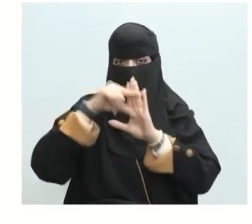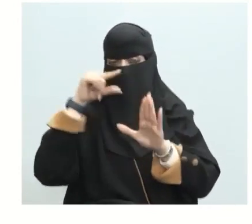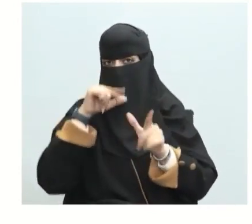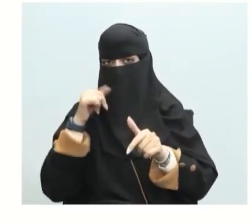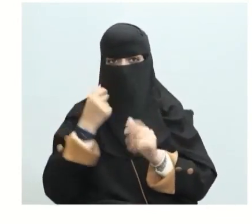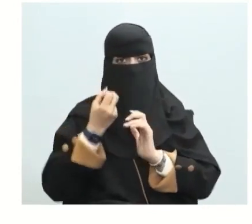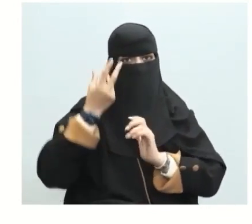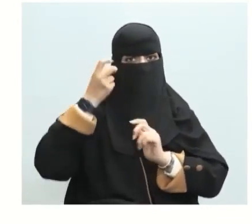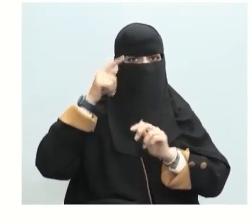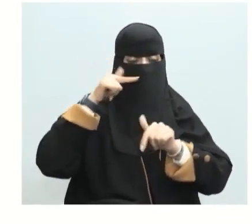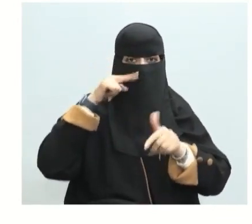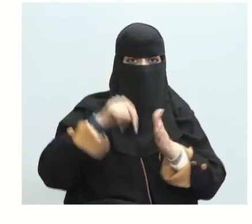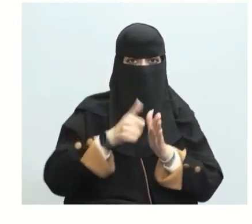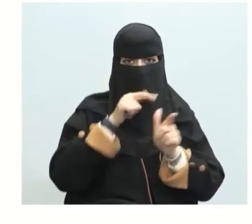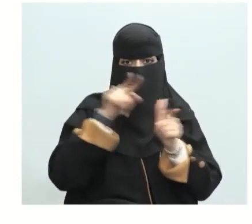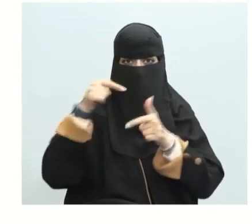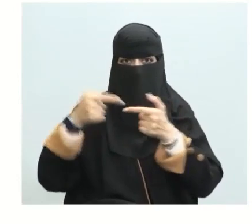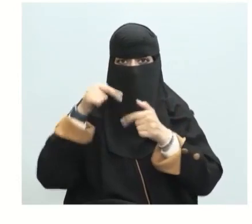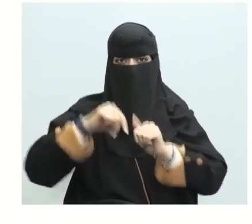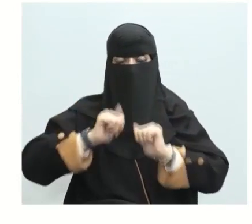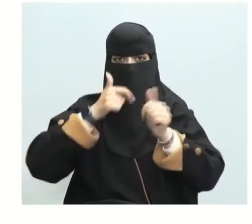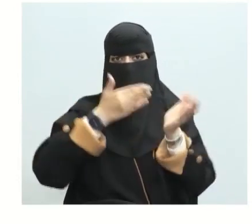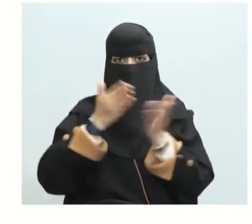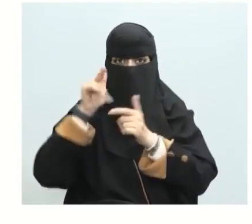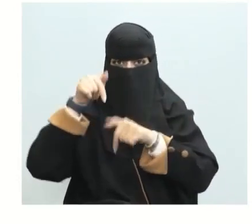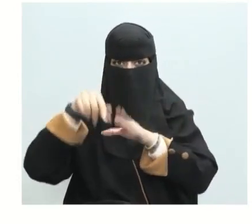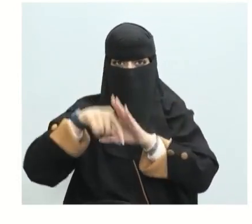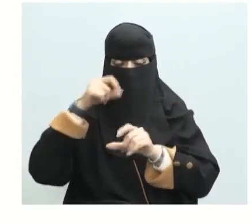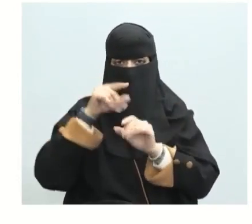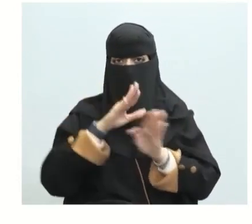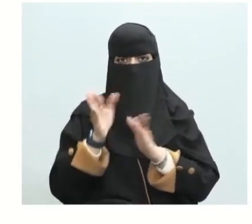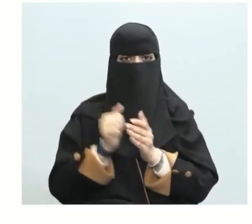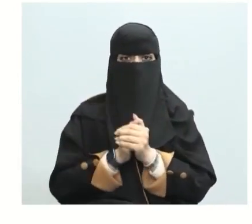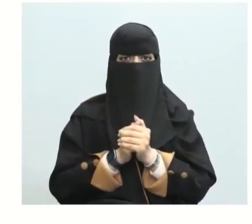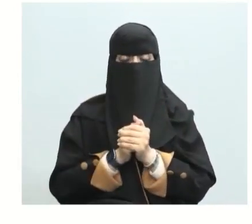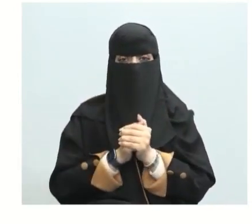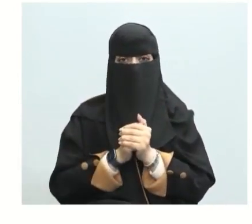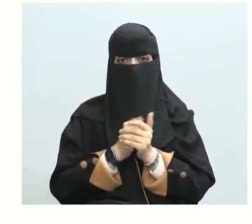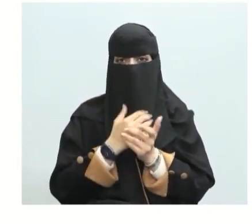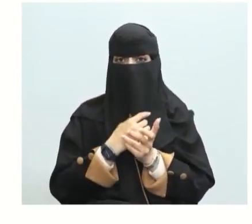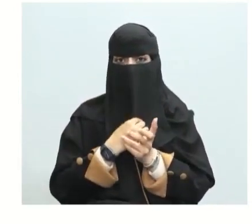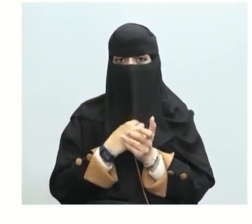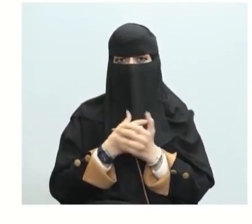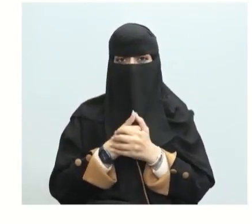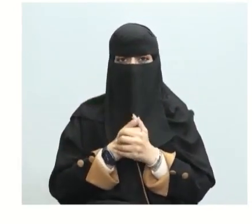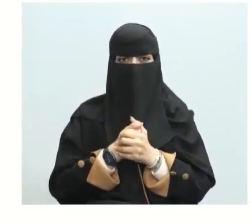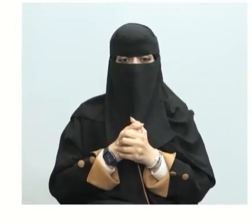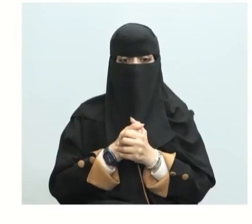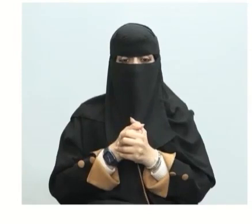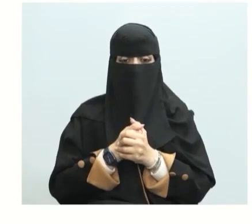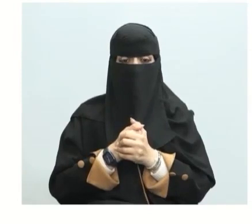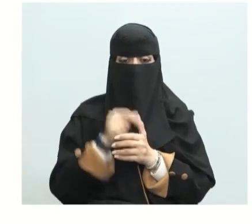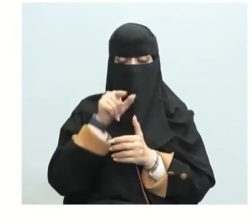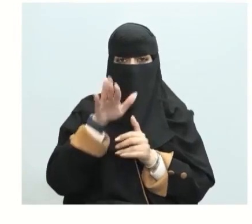ما الافكار الجديده التي يمكنني تقديمها في هذا الموضوع جميل